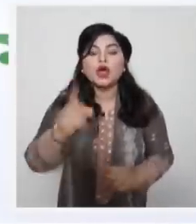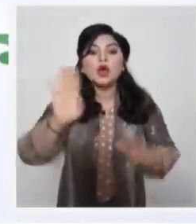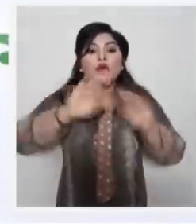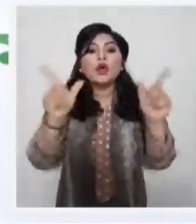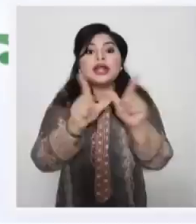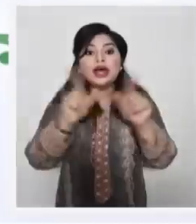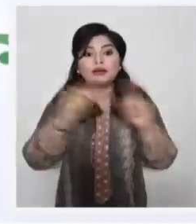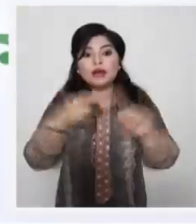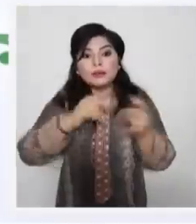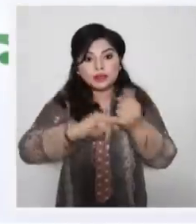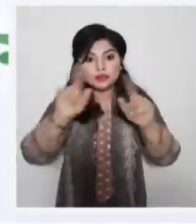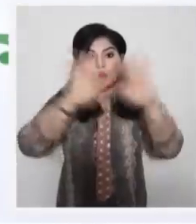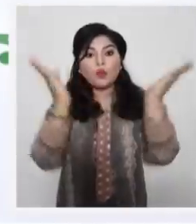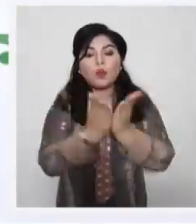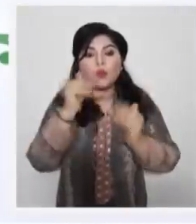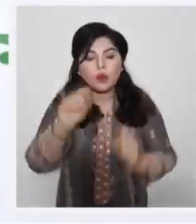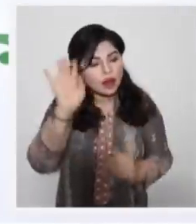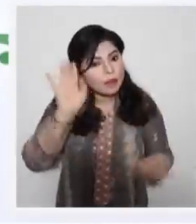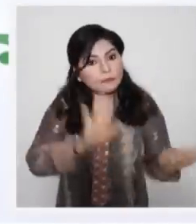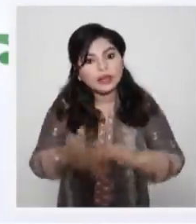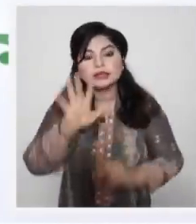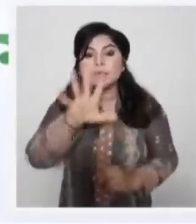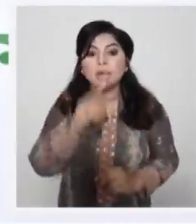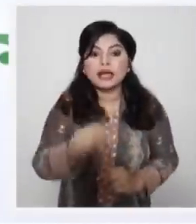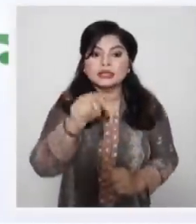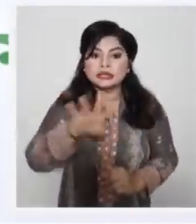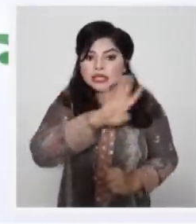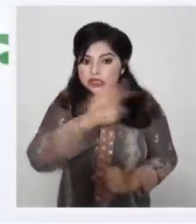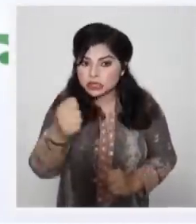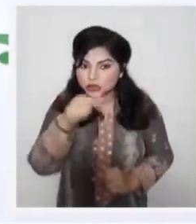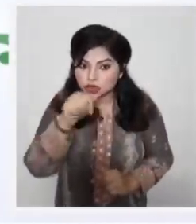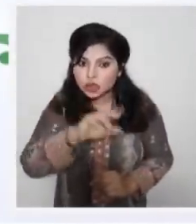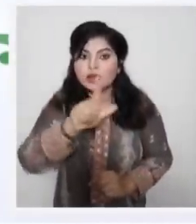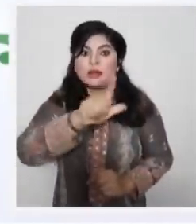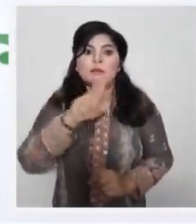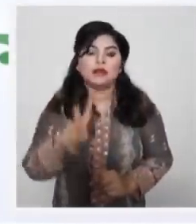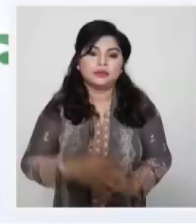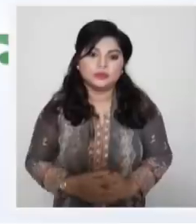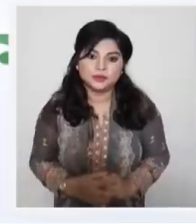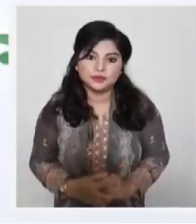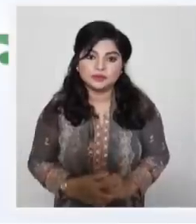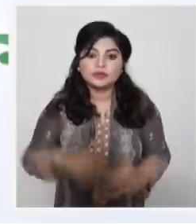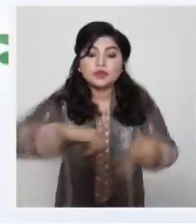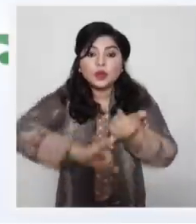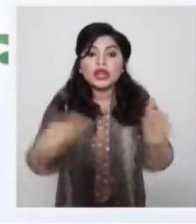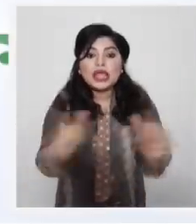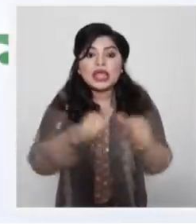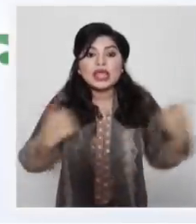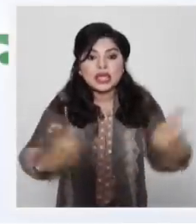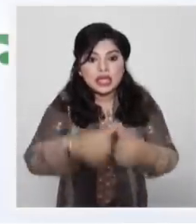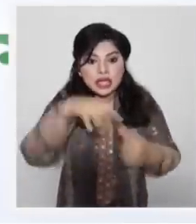72,73,958 জন। বিশ্বে মৃত্যুবরণ করেছেন 24 ঘন্টায় 5,347 জন এবং এ পর্যন্ত মৃত্যুবরণ করেছেন